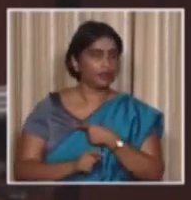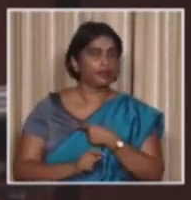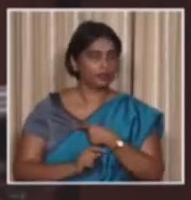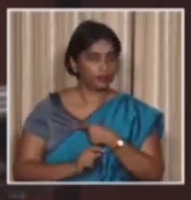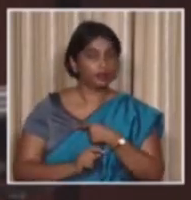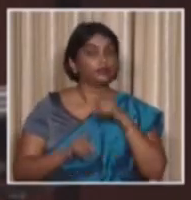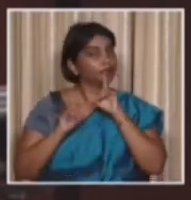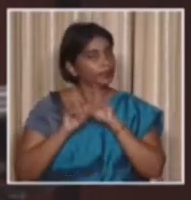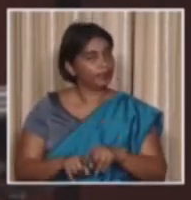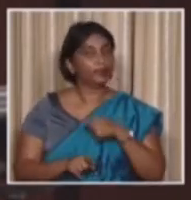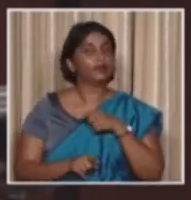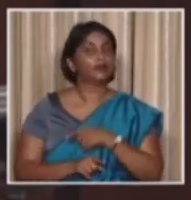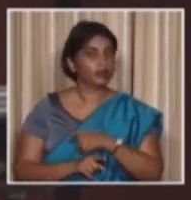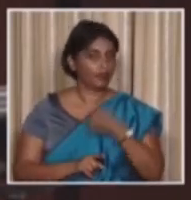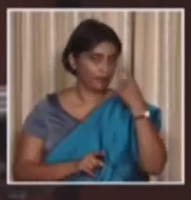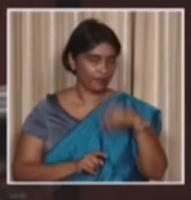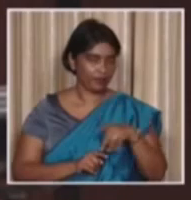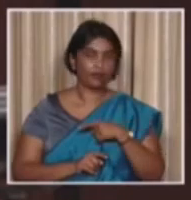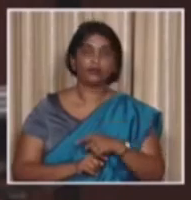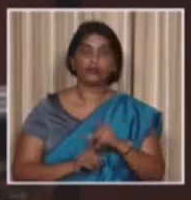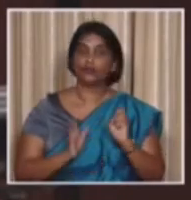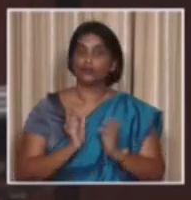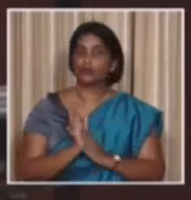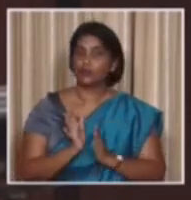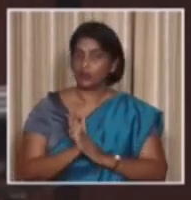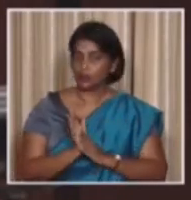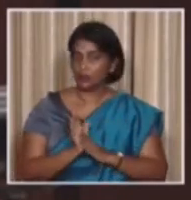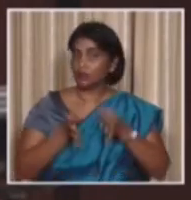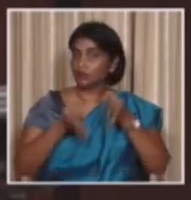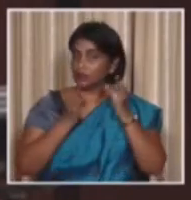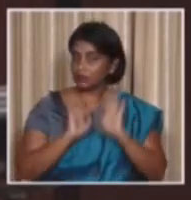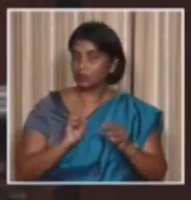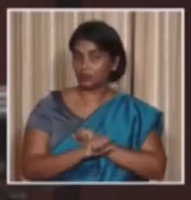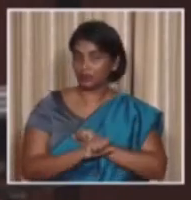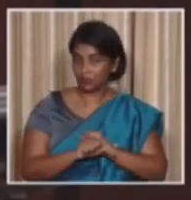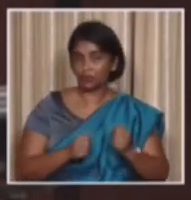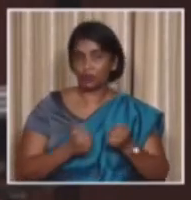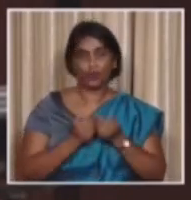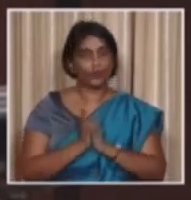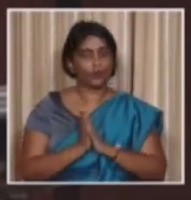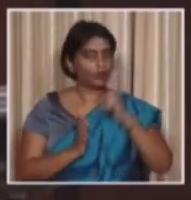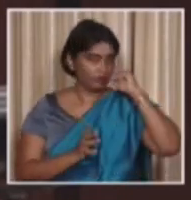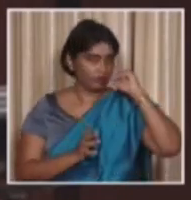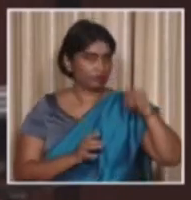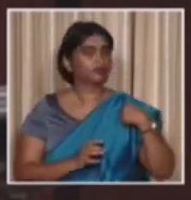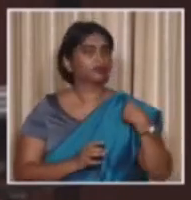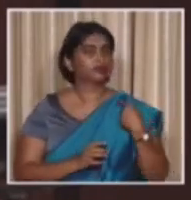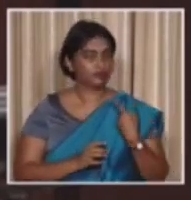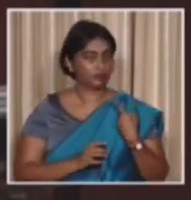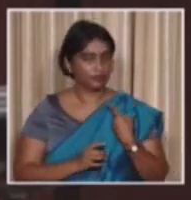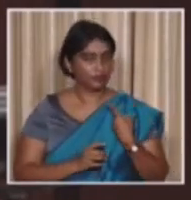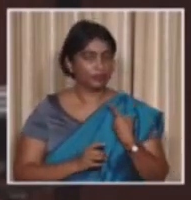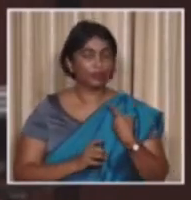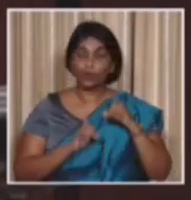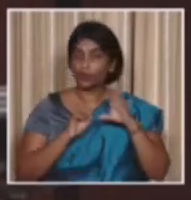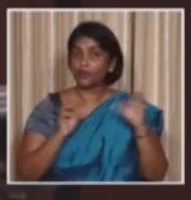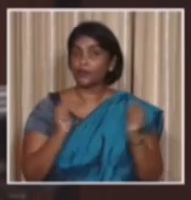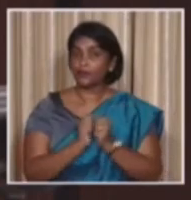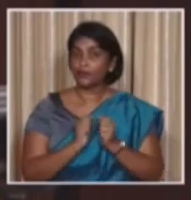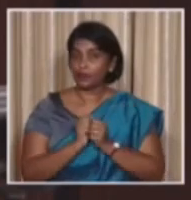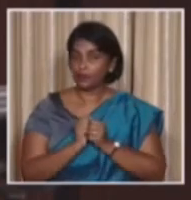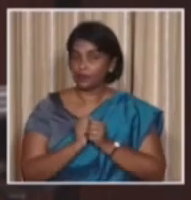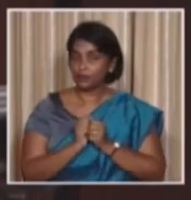சரியான சந்தர்ப்பத்தில் சரியான முறையில் இயங்காமல் உரிய நேரத்தில் தமது பதவியினை ராஜினாமா செய்து எமது நாட்டில் ஜனநாயக